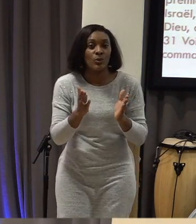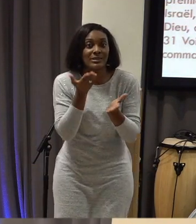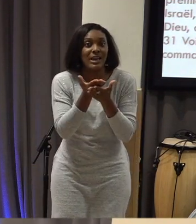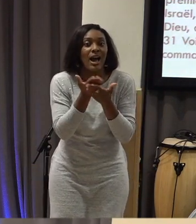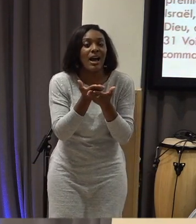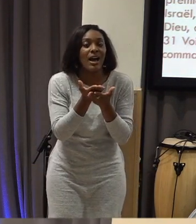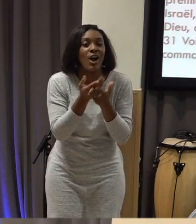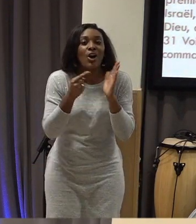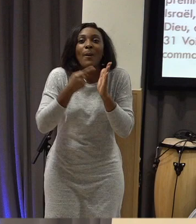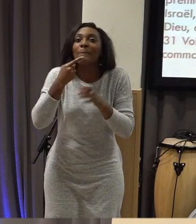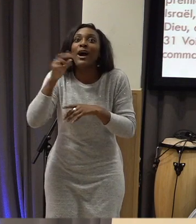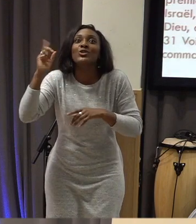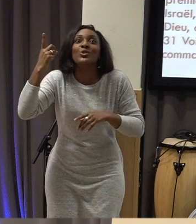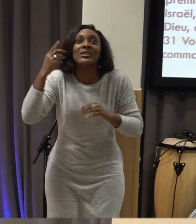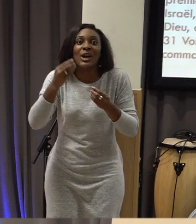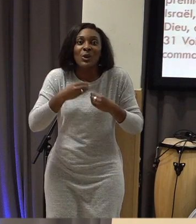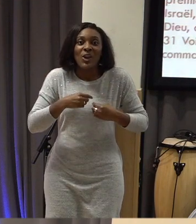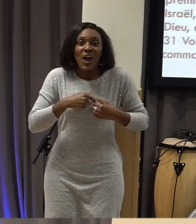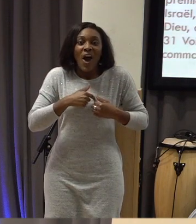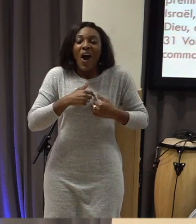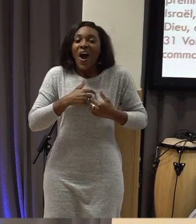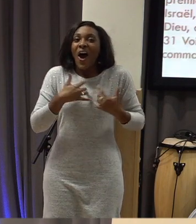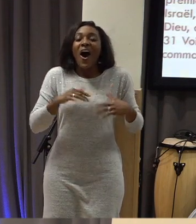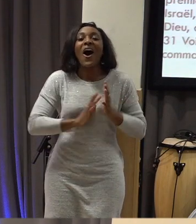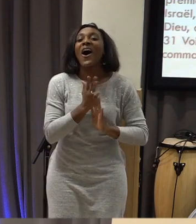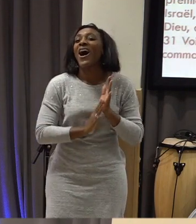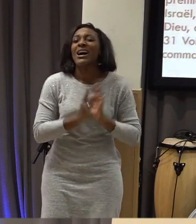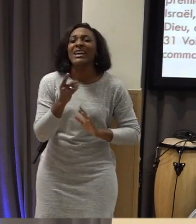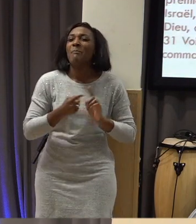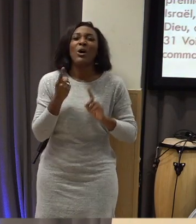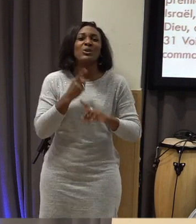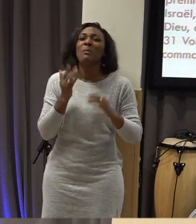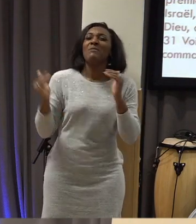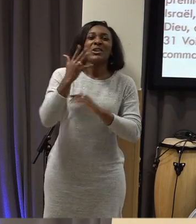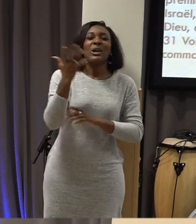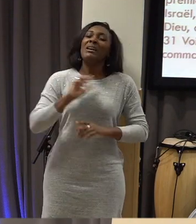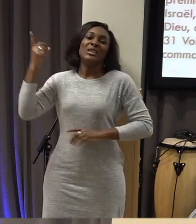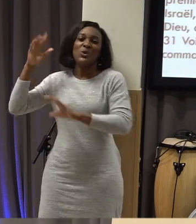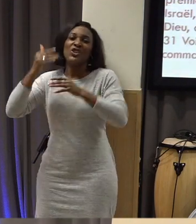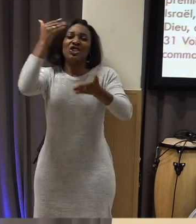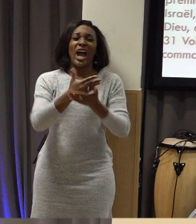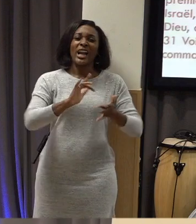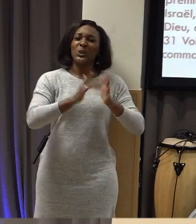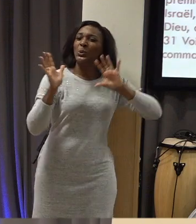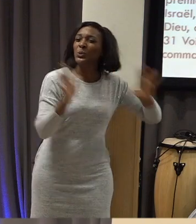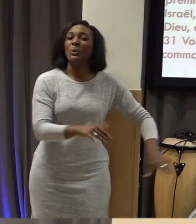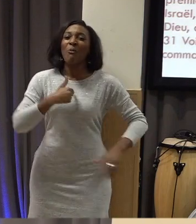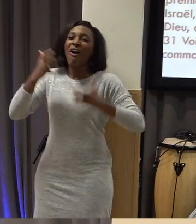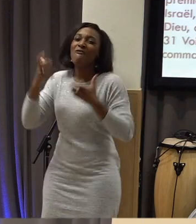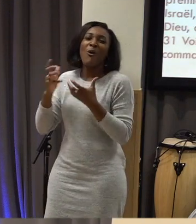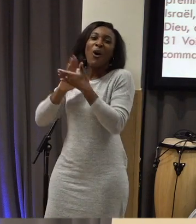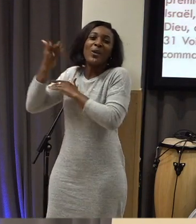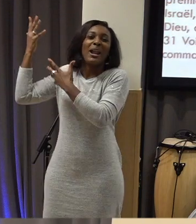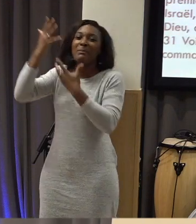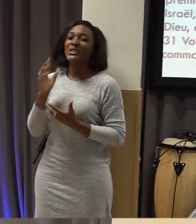ça, ça produit cet effet de telle sorte que tu dises, mais il n'y a rien d'autre qui est plus important. J'arrête tout. J'arrête tout et je